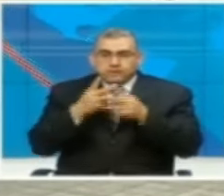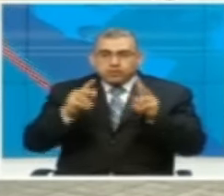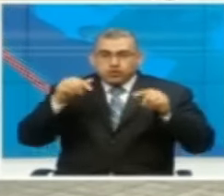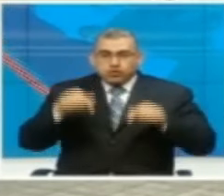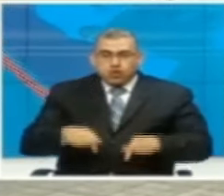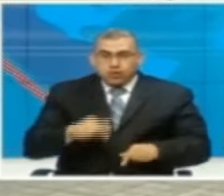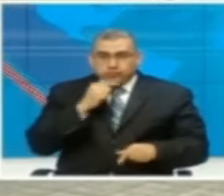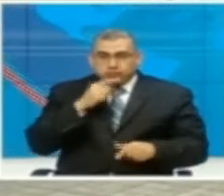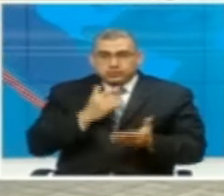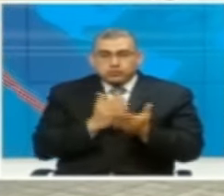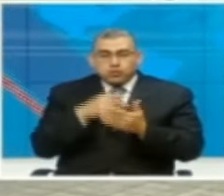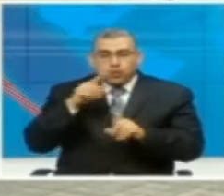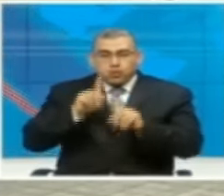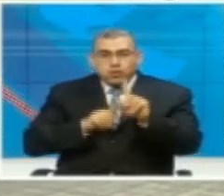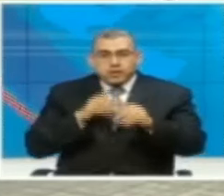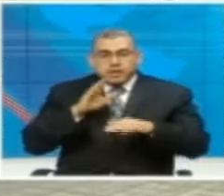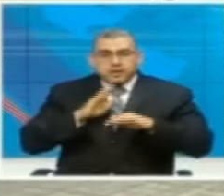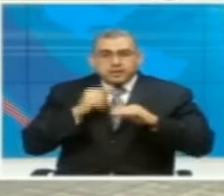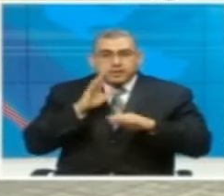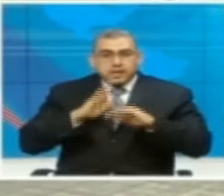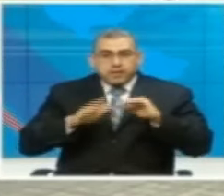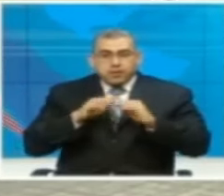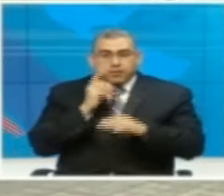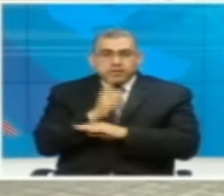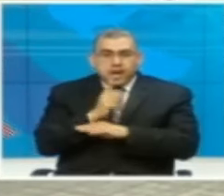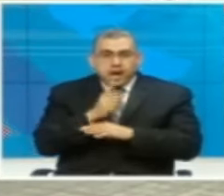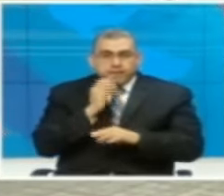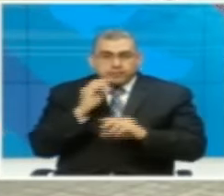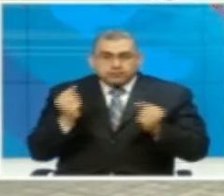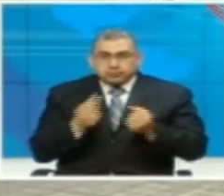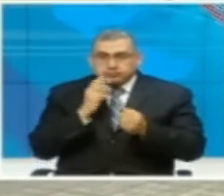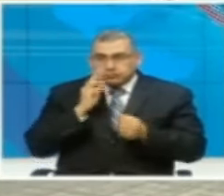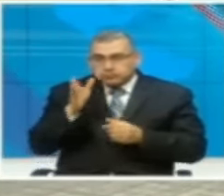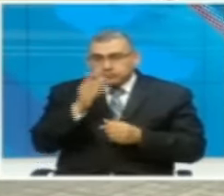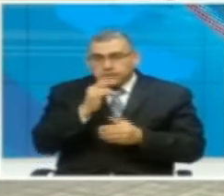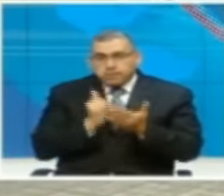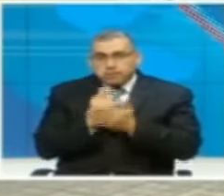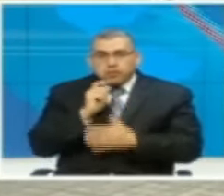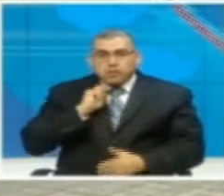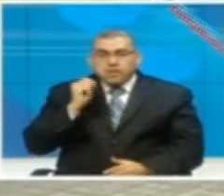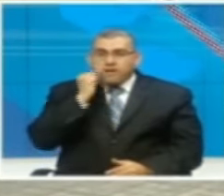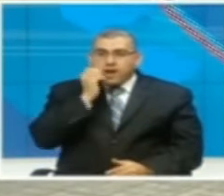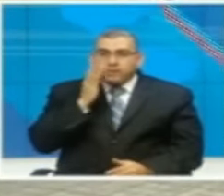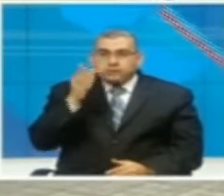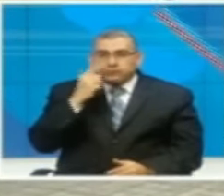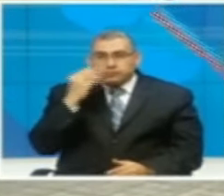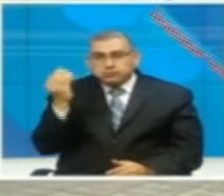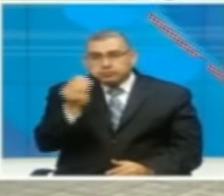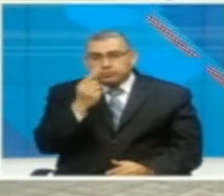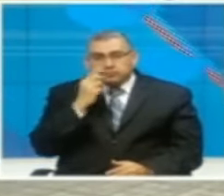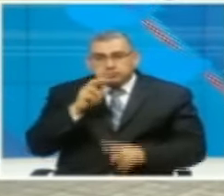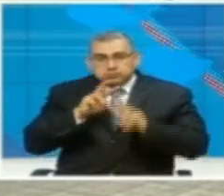الثاني. وزير التربية والتعليم حرص على تفقد عدد من مدارس محافظة القليوبية